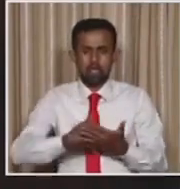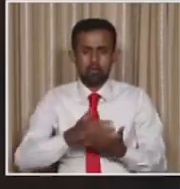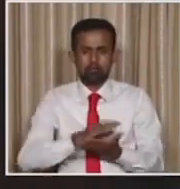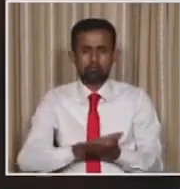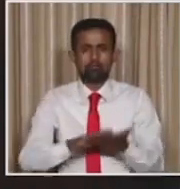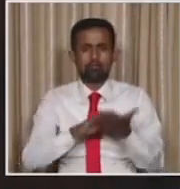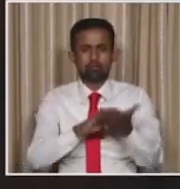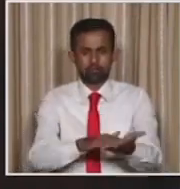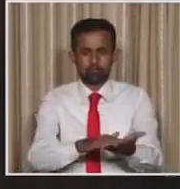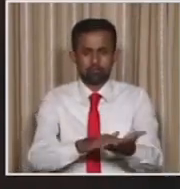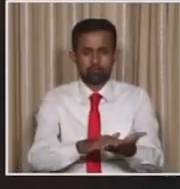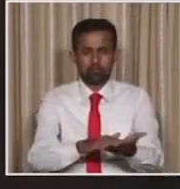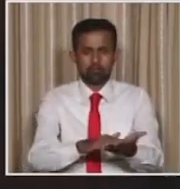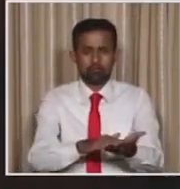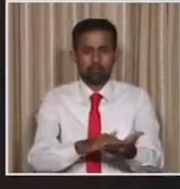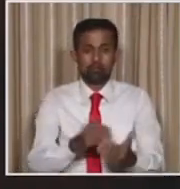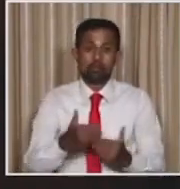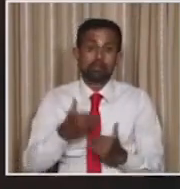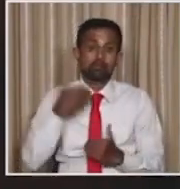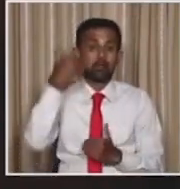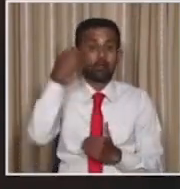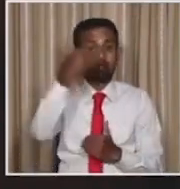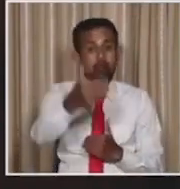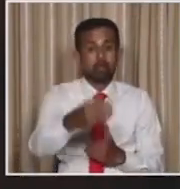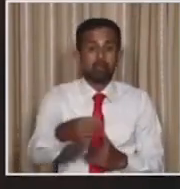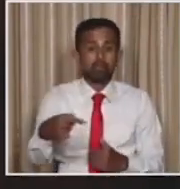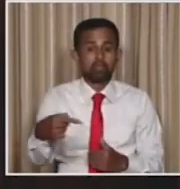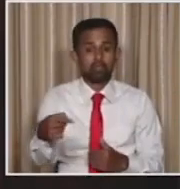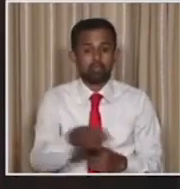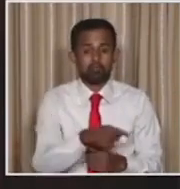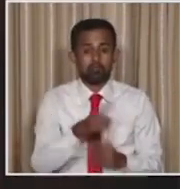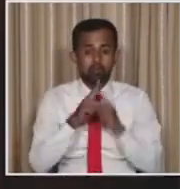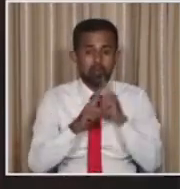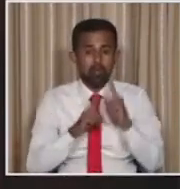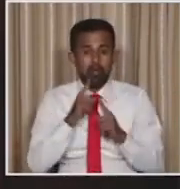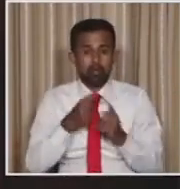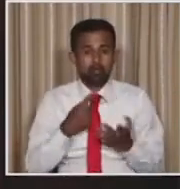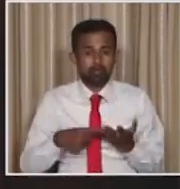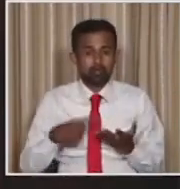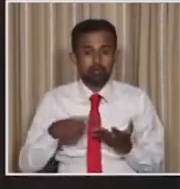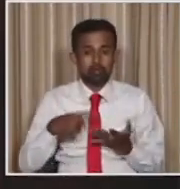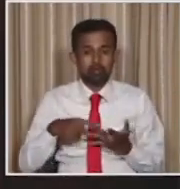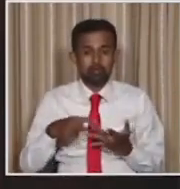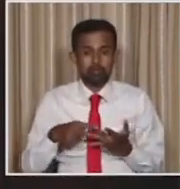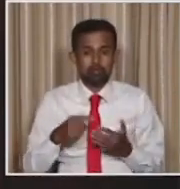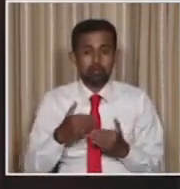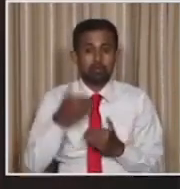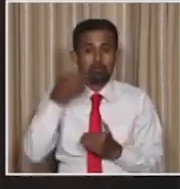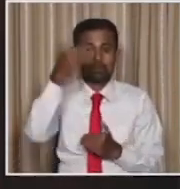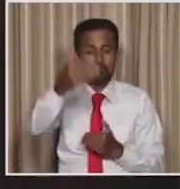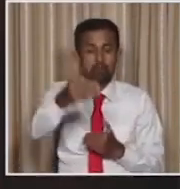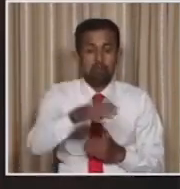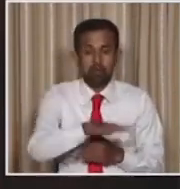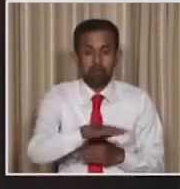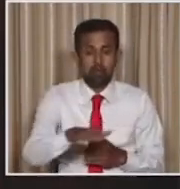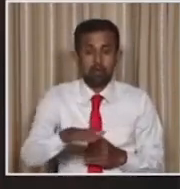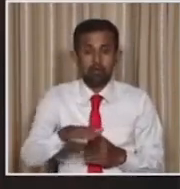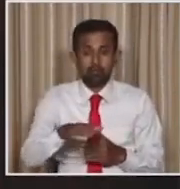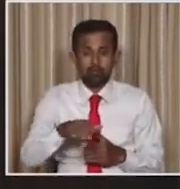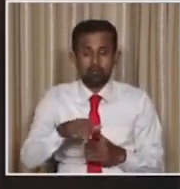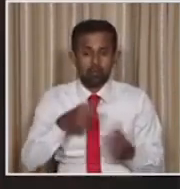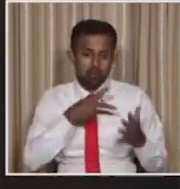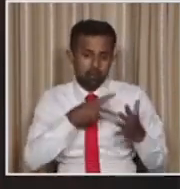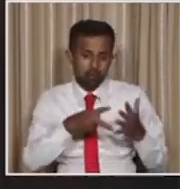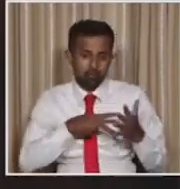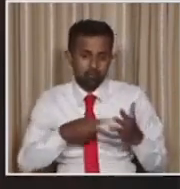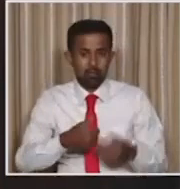යාවි. එතකොට කවදහරි දවසක අපි මේ කතා කරන දේවල් අනාගත පරපුරේ ඒවා